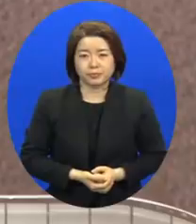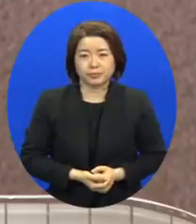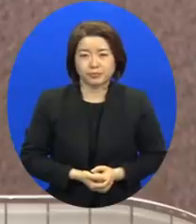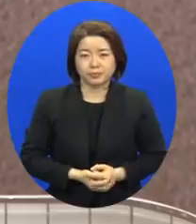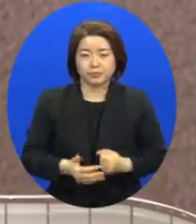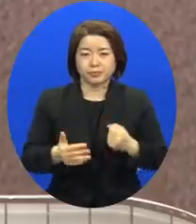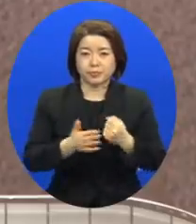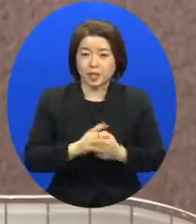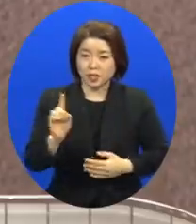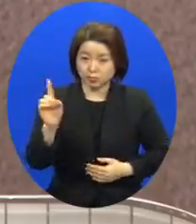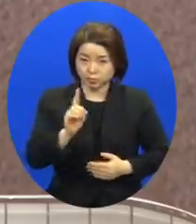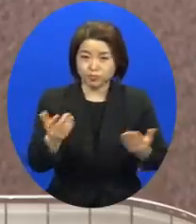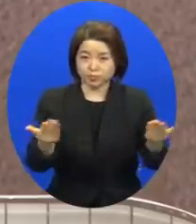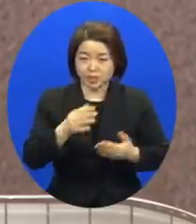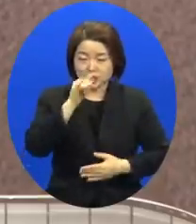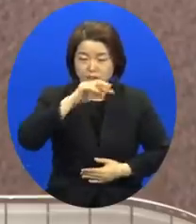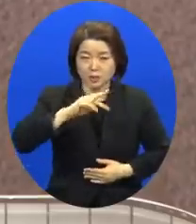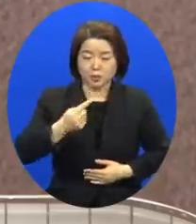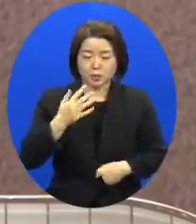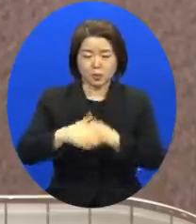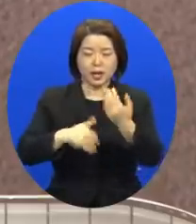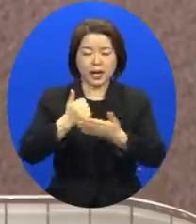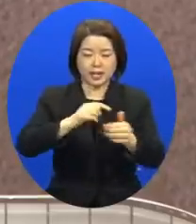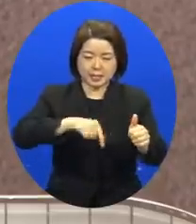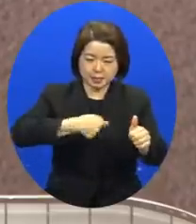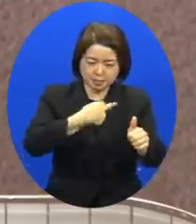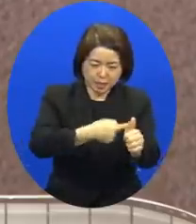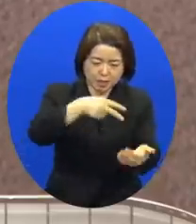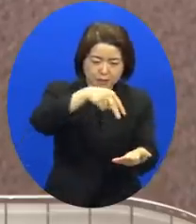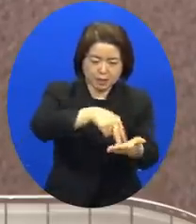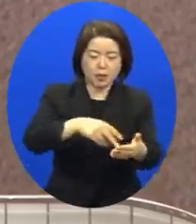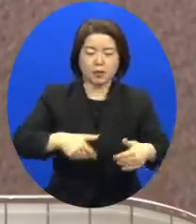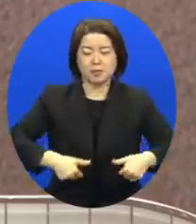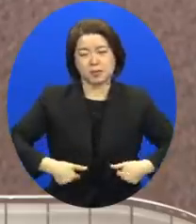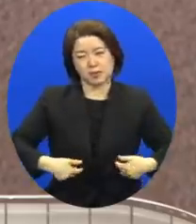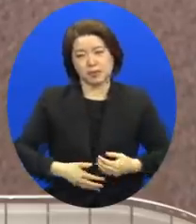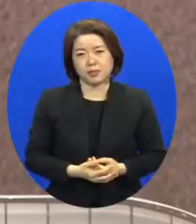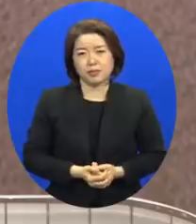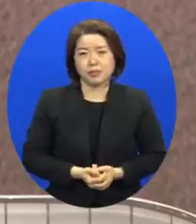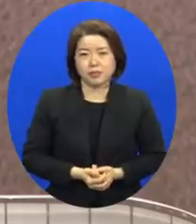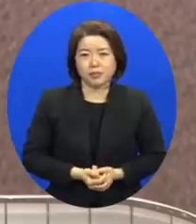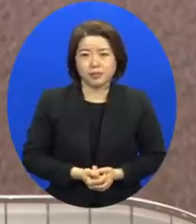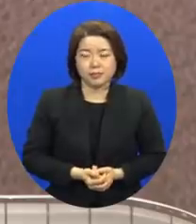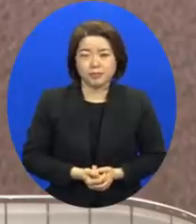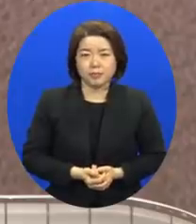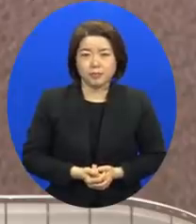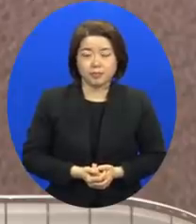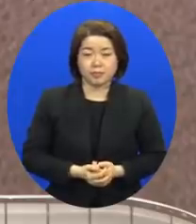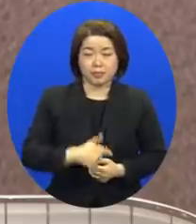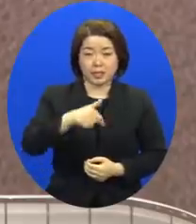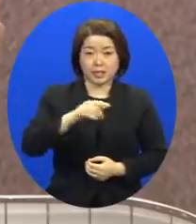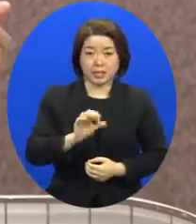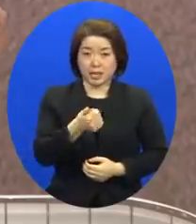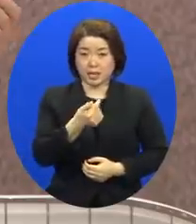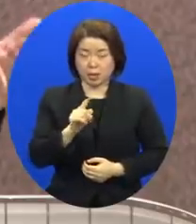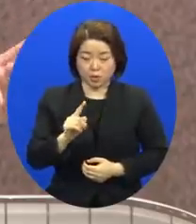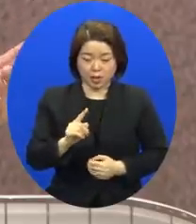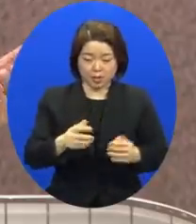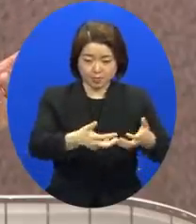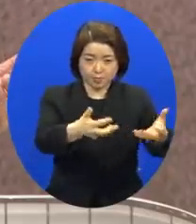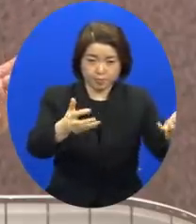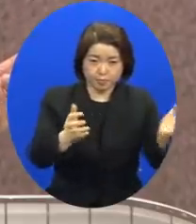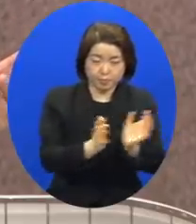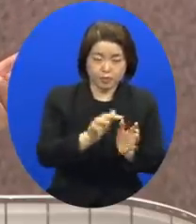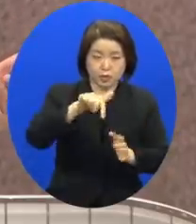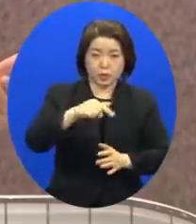그래서 무슨일이 있어도 하나님 편에 서야 한다는 것입니다 강화도 교동 면 난